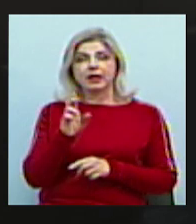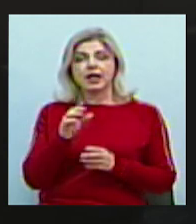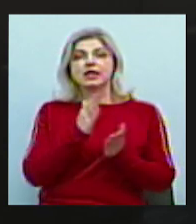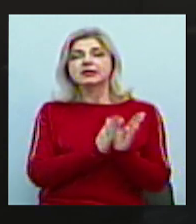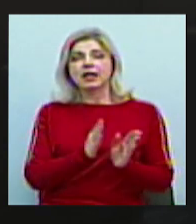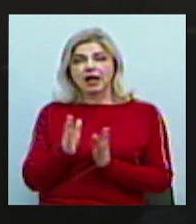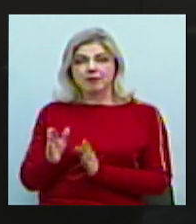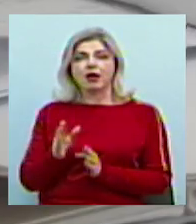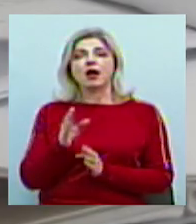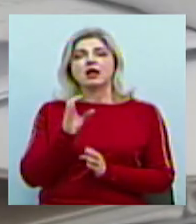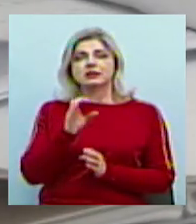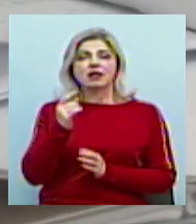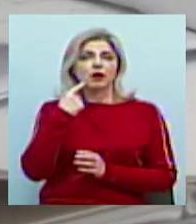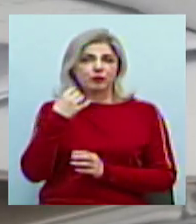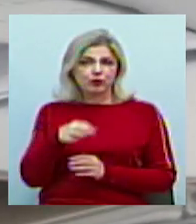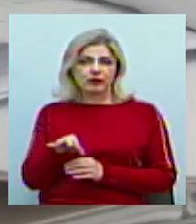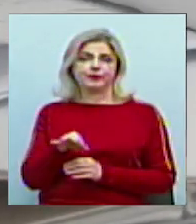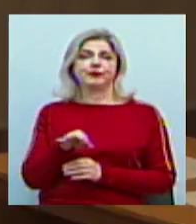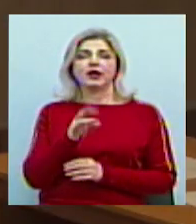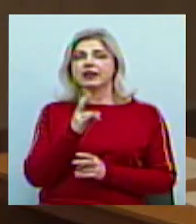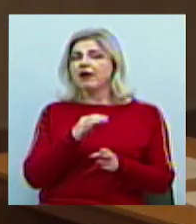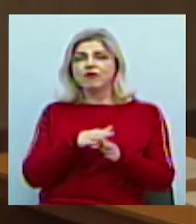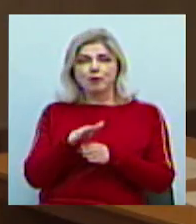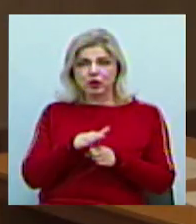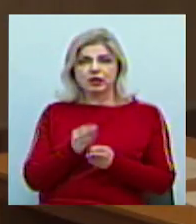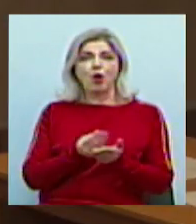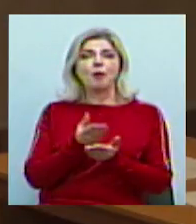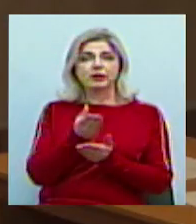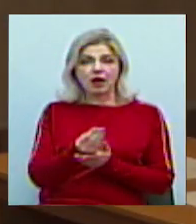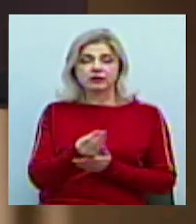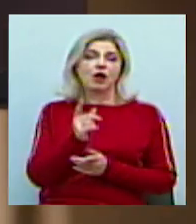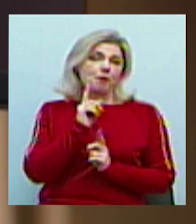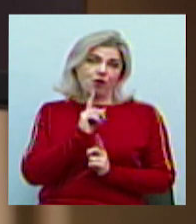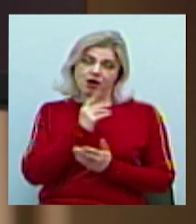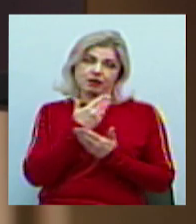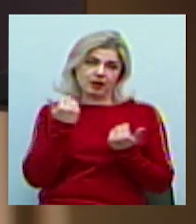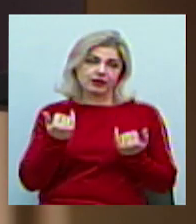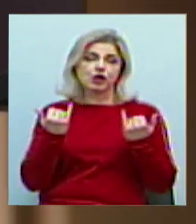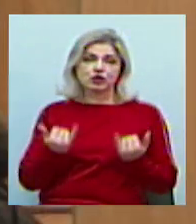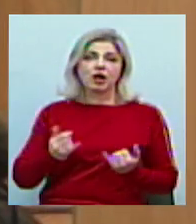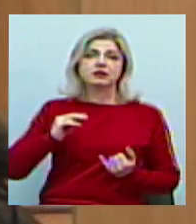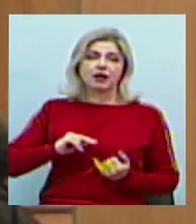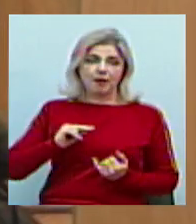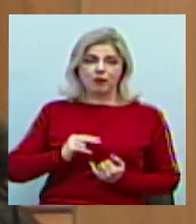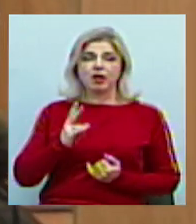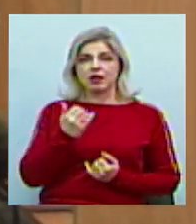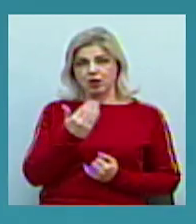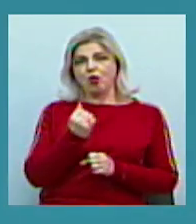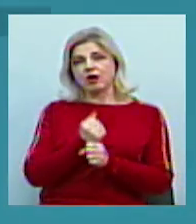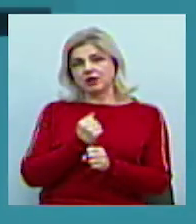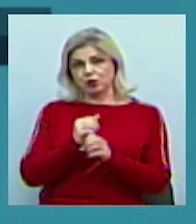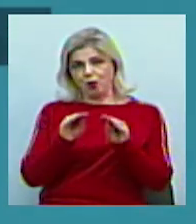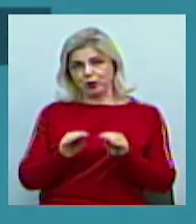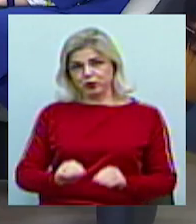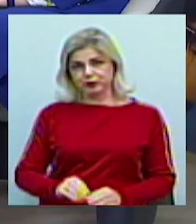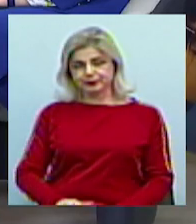з недобросовісними отримувачами монетизованої субсидії поки немає. Нині працюють над її розробкою.